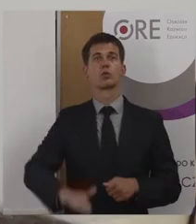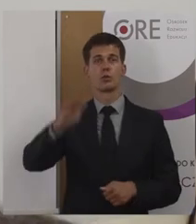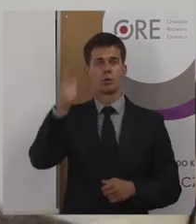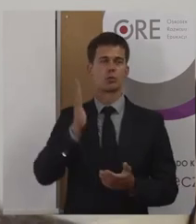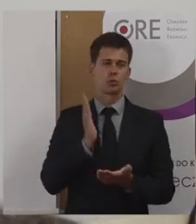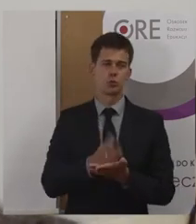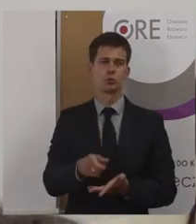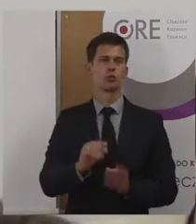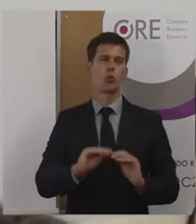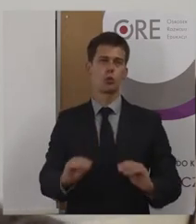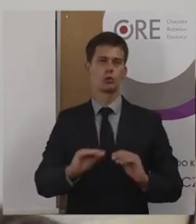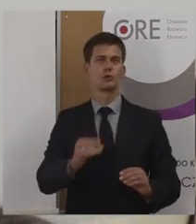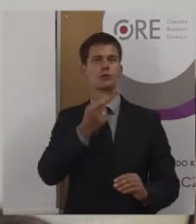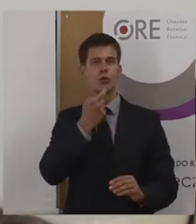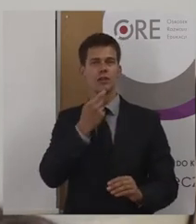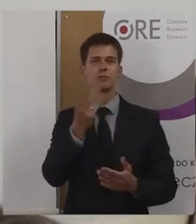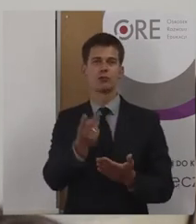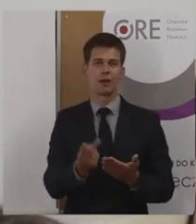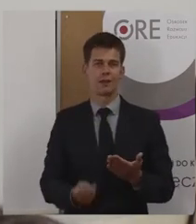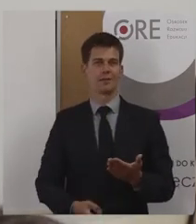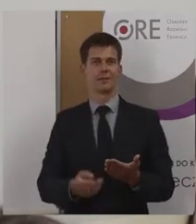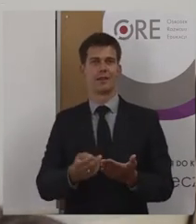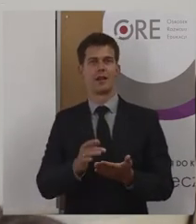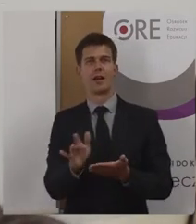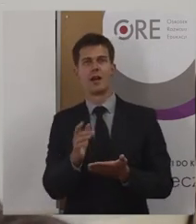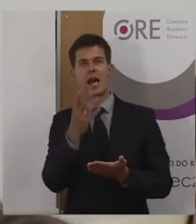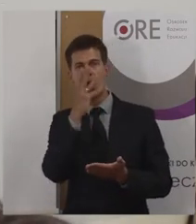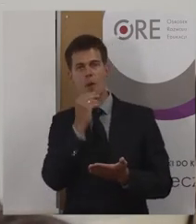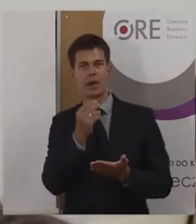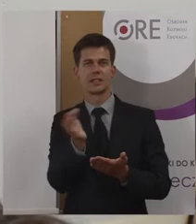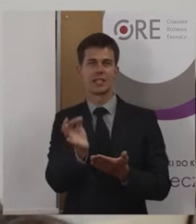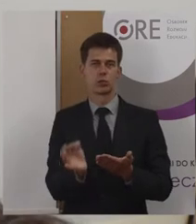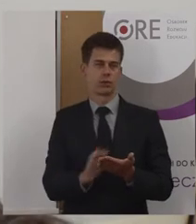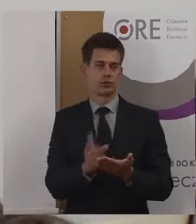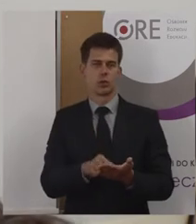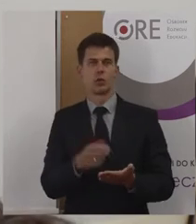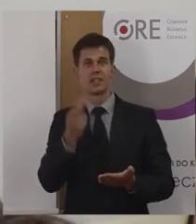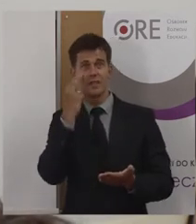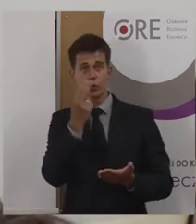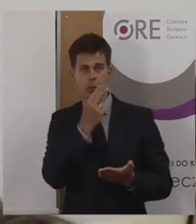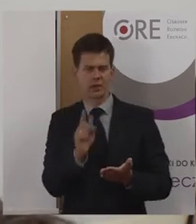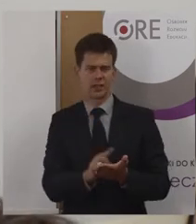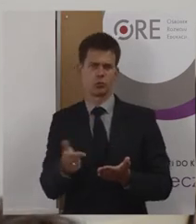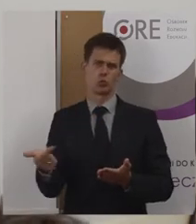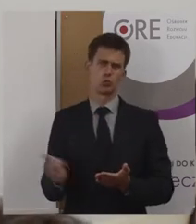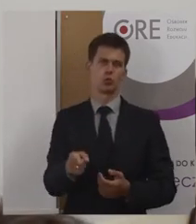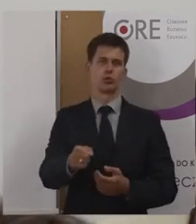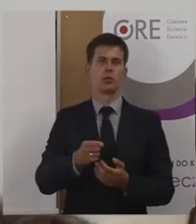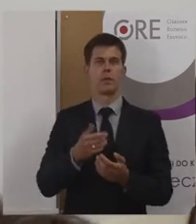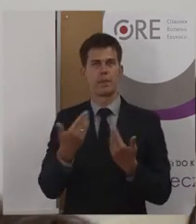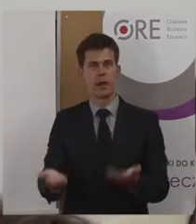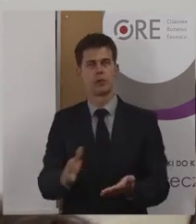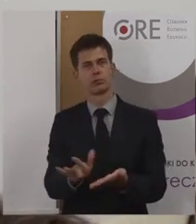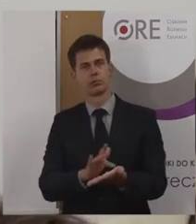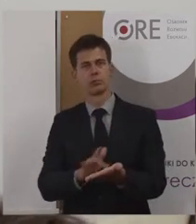przygotowywaniem dzieci do czytania, jak siostra mówi, rysunków, bo dziecko czy uczeń niewidomy to taki, nie taki, który nie widzi, ale ten,